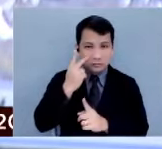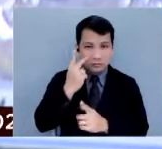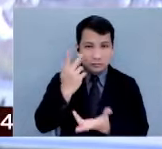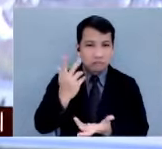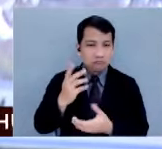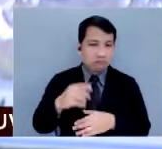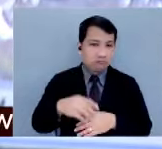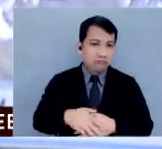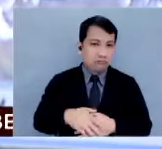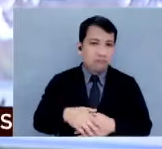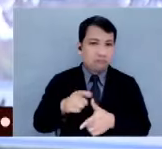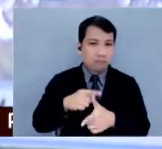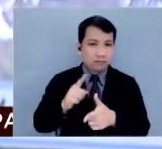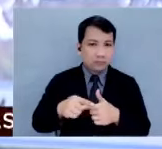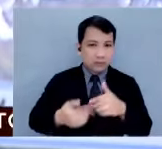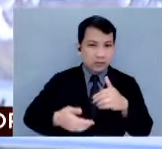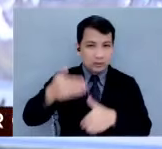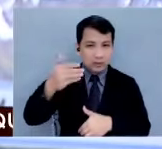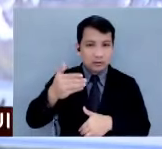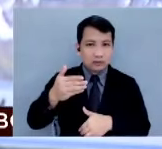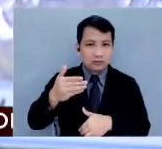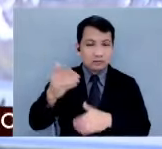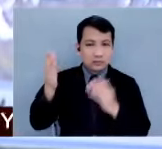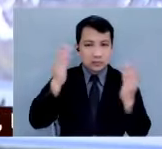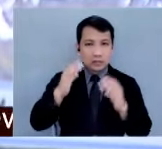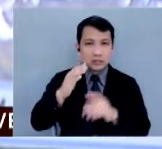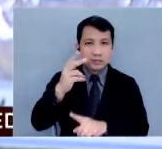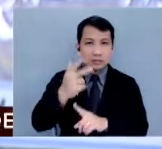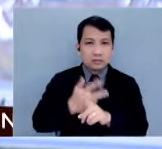then mataas din ang humidity during